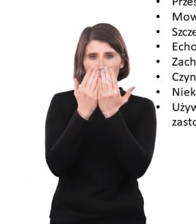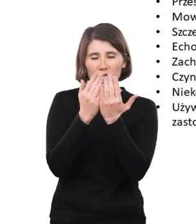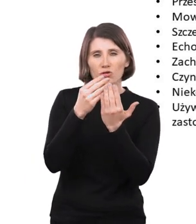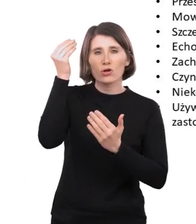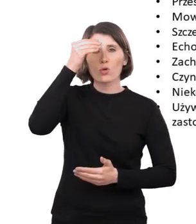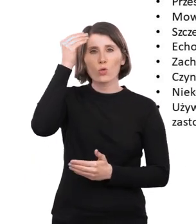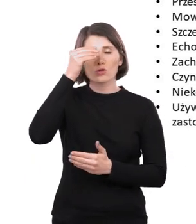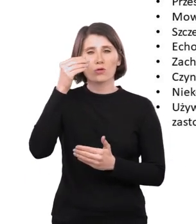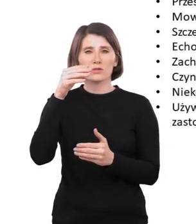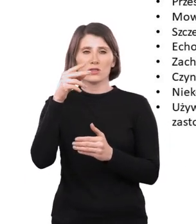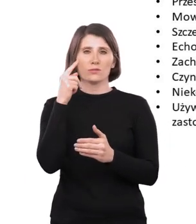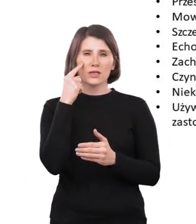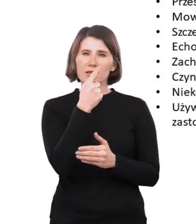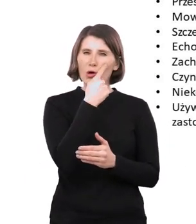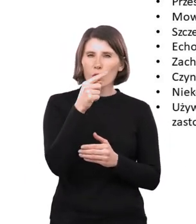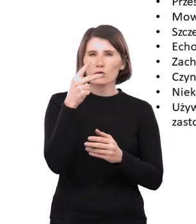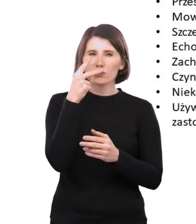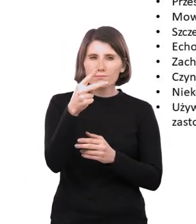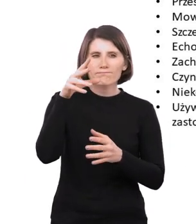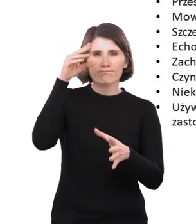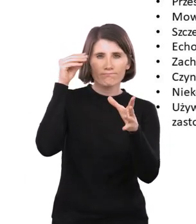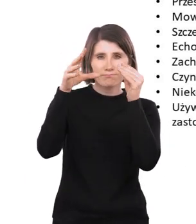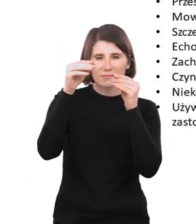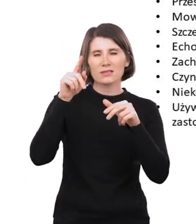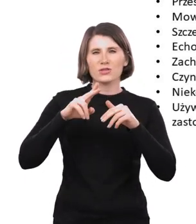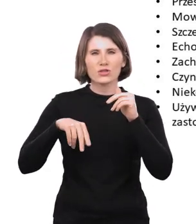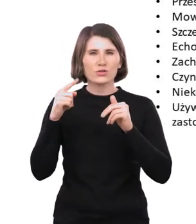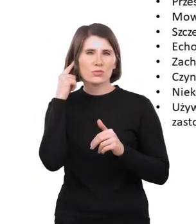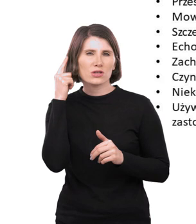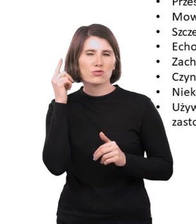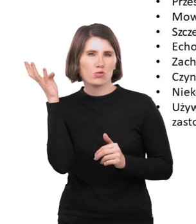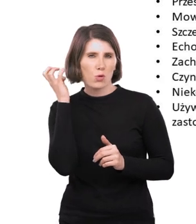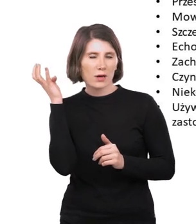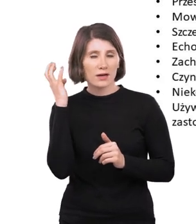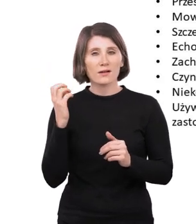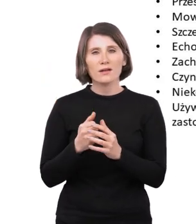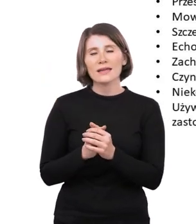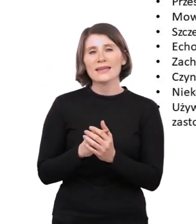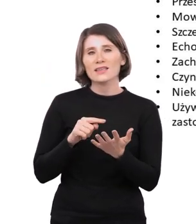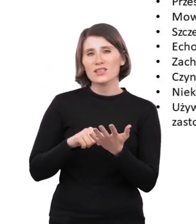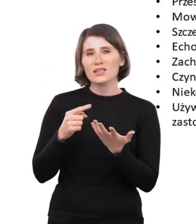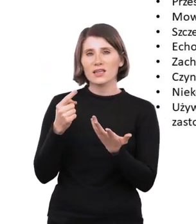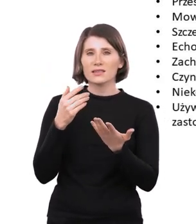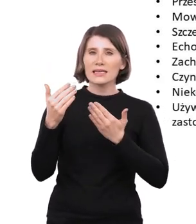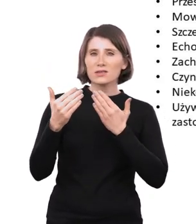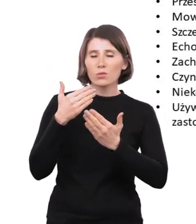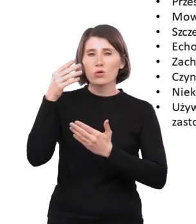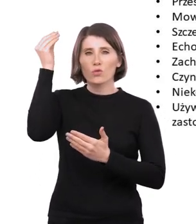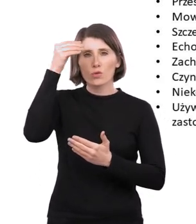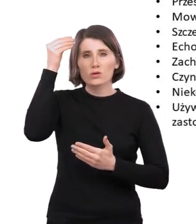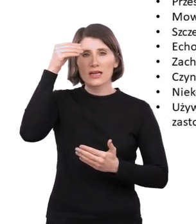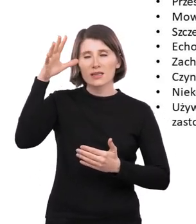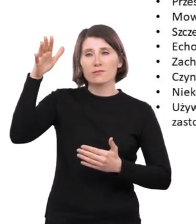wzrokowe, aniżeli słuchowe. I rzeczywiście styl poznawczy dzieci